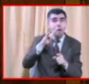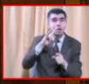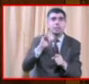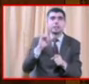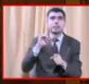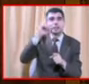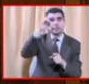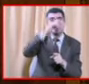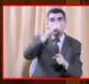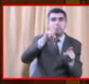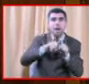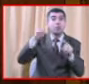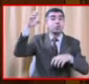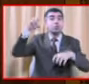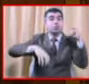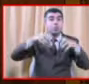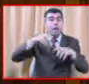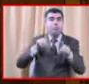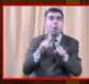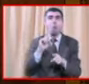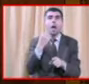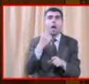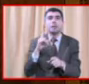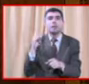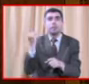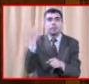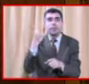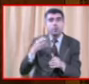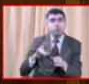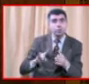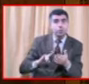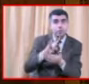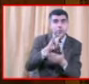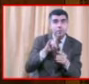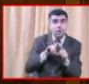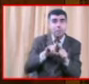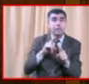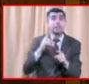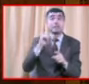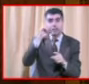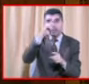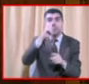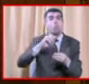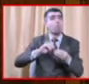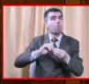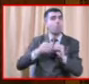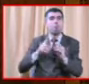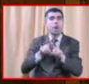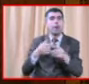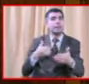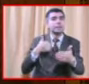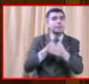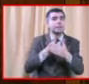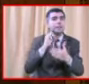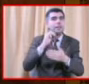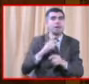الجو ما يمكنهاش تطير. وحده طارت بغات تجرب، كانوا غادي يوقع لهم الله يستر اكسيدون، رجعوا في حالهم